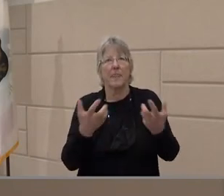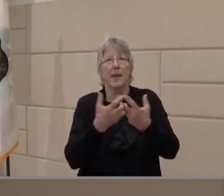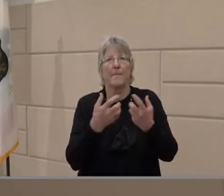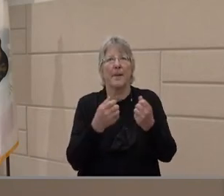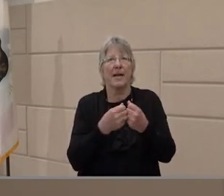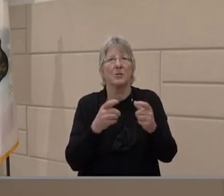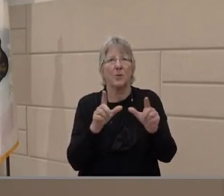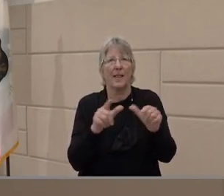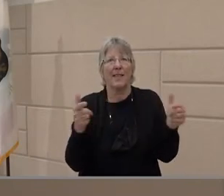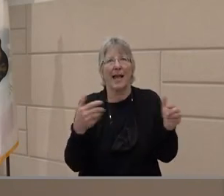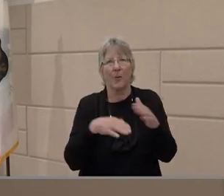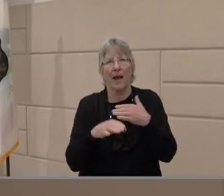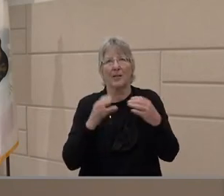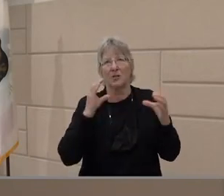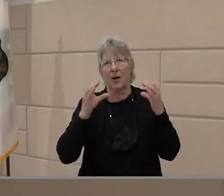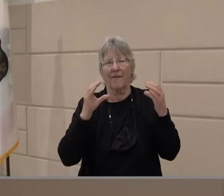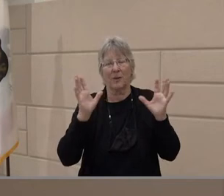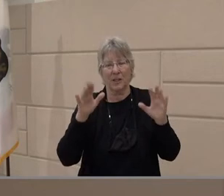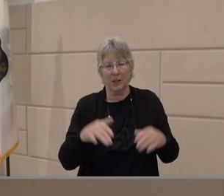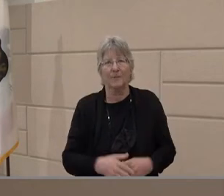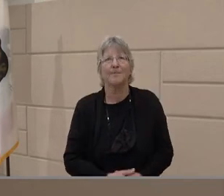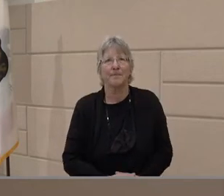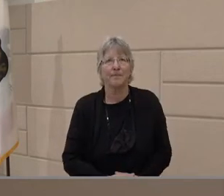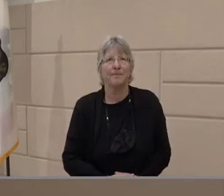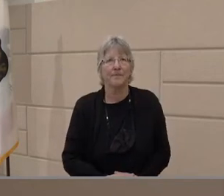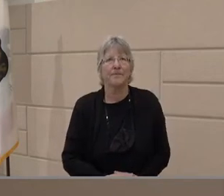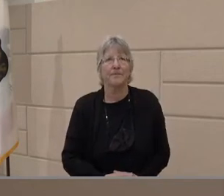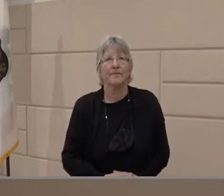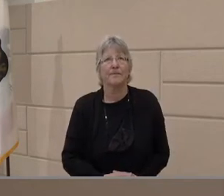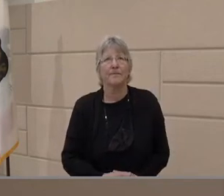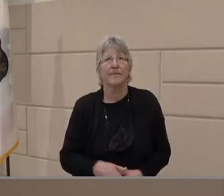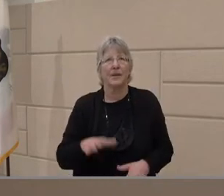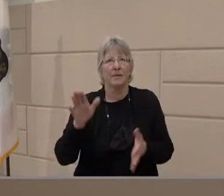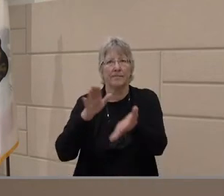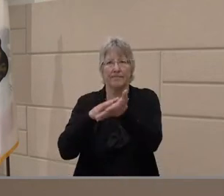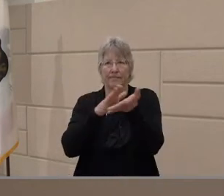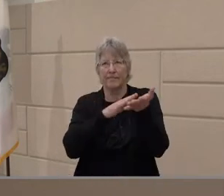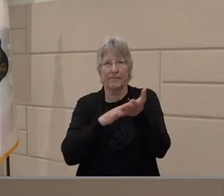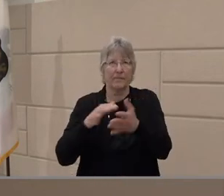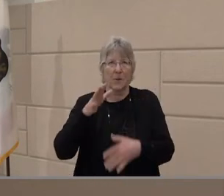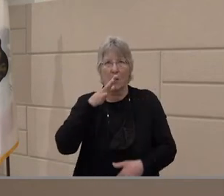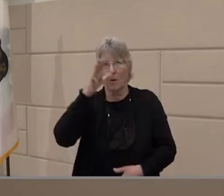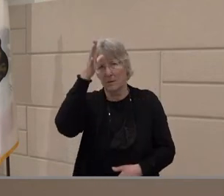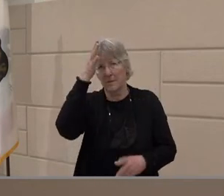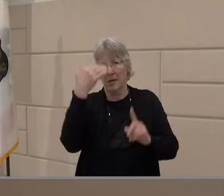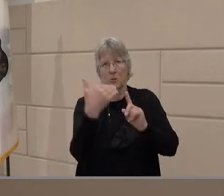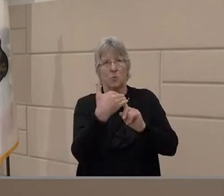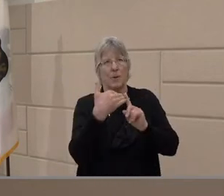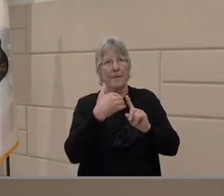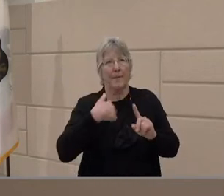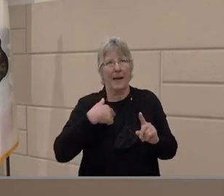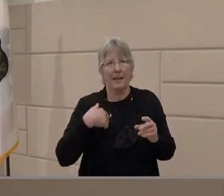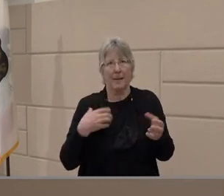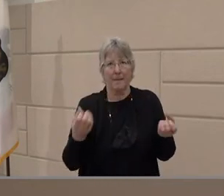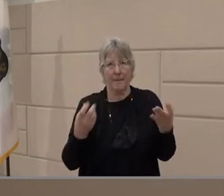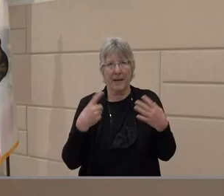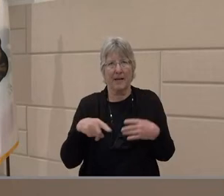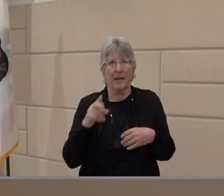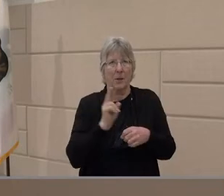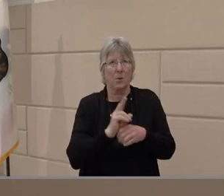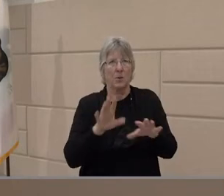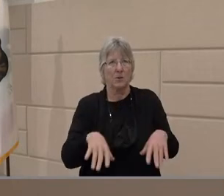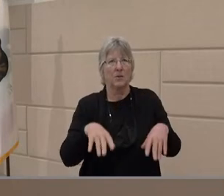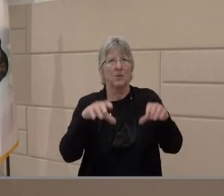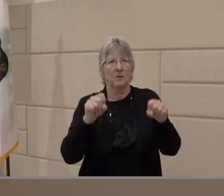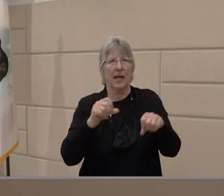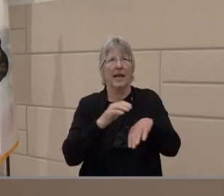เอาไปซ้อมสอบตาตามการพนันจำนวยจูนเมดาเมดาสมเอาคุณจะพูดเมดาเมดาแต่งลายนะได้ถวยการรุม